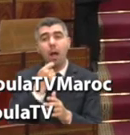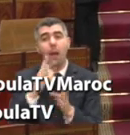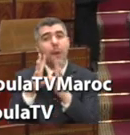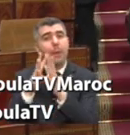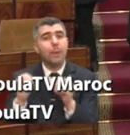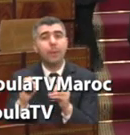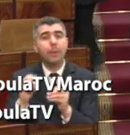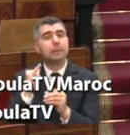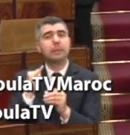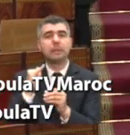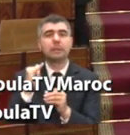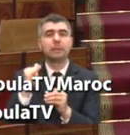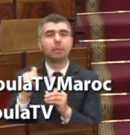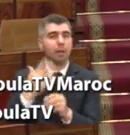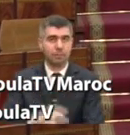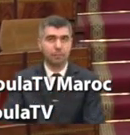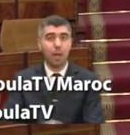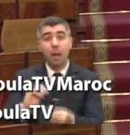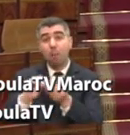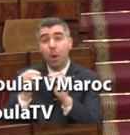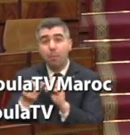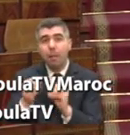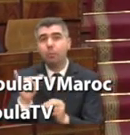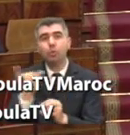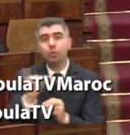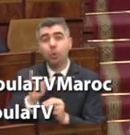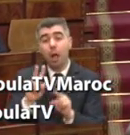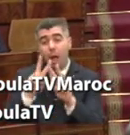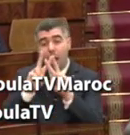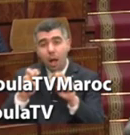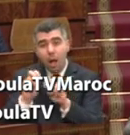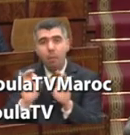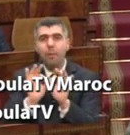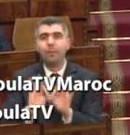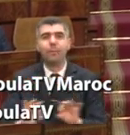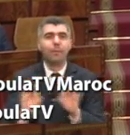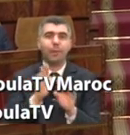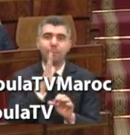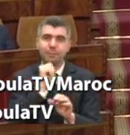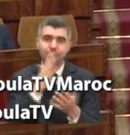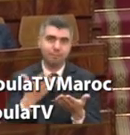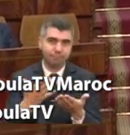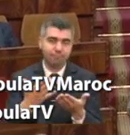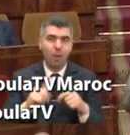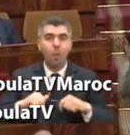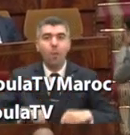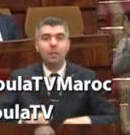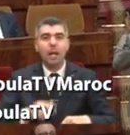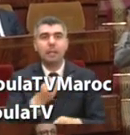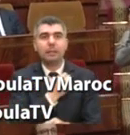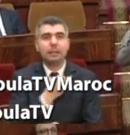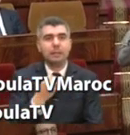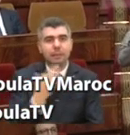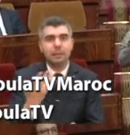روتيني، والمشكل هو مشكل تدبير ومراقبة. سيد الوزير، واش وزارة الصحة سيد الوزير من خلال